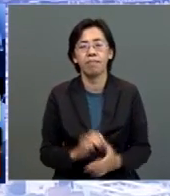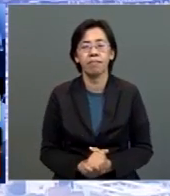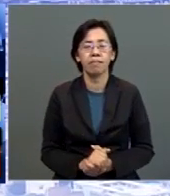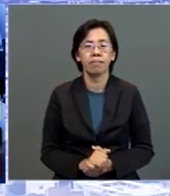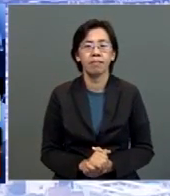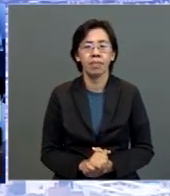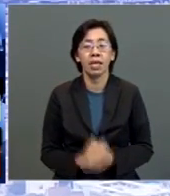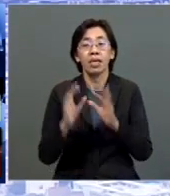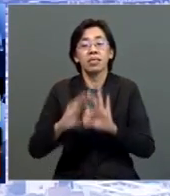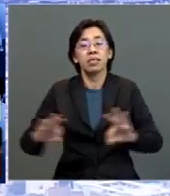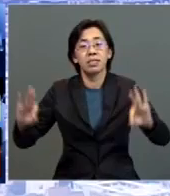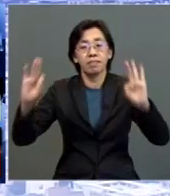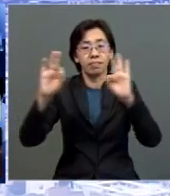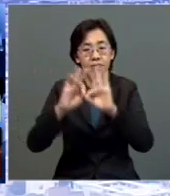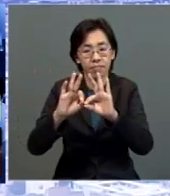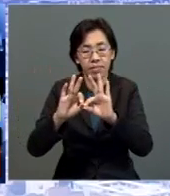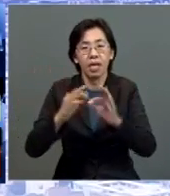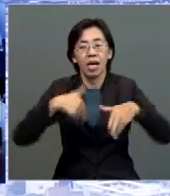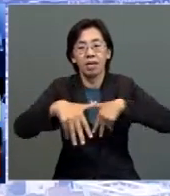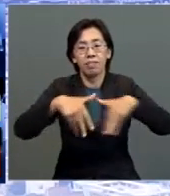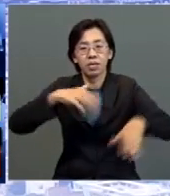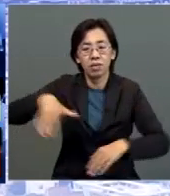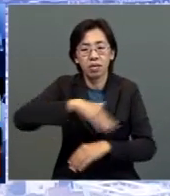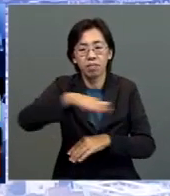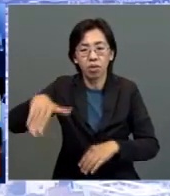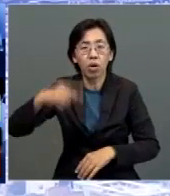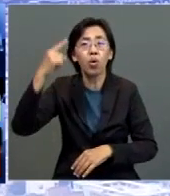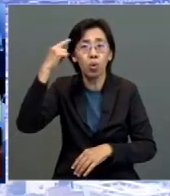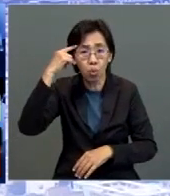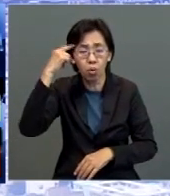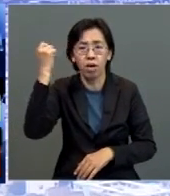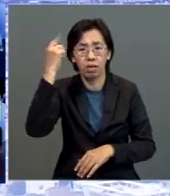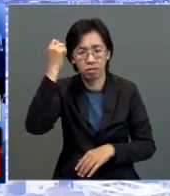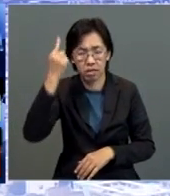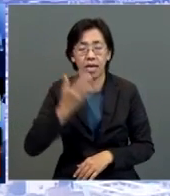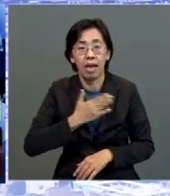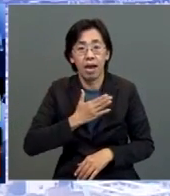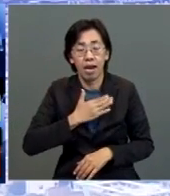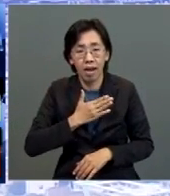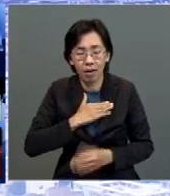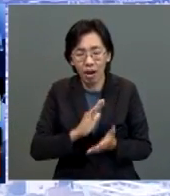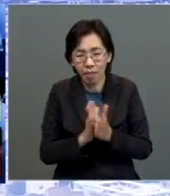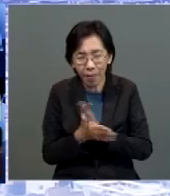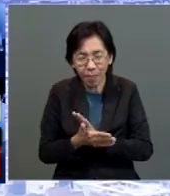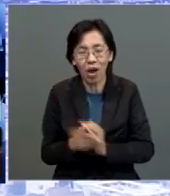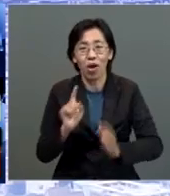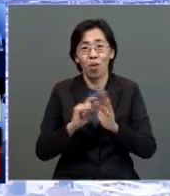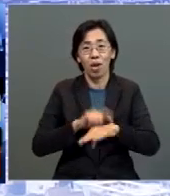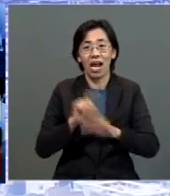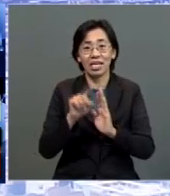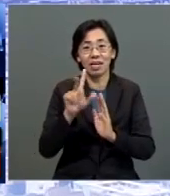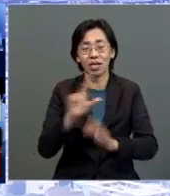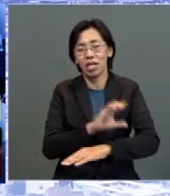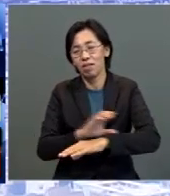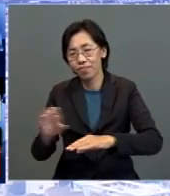ำคัญครับก็คือการให้พี่น้องประชาชนได้เข้าใจนะครับว่าถึงแม้เราจะปรับขบวนรถให้มีความถี่มากที่สุดแล้วก็ต